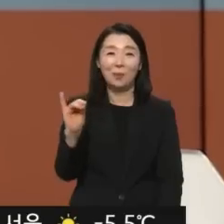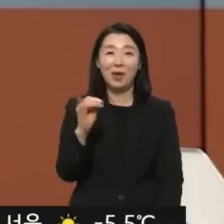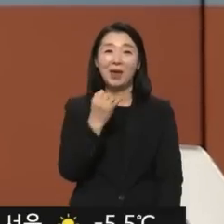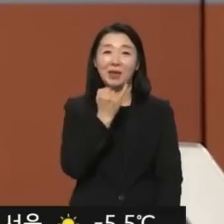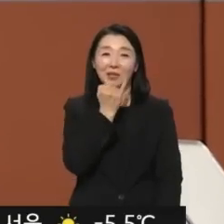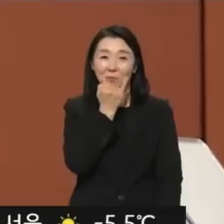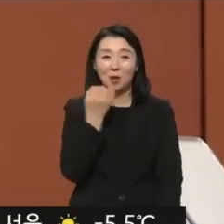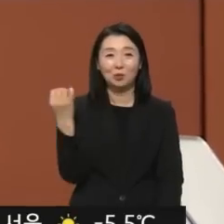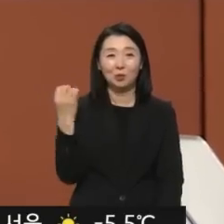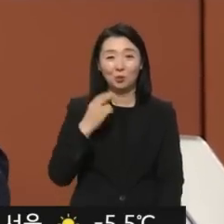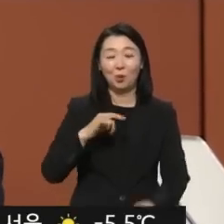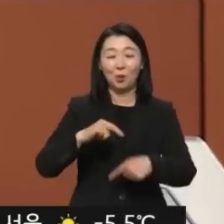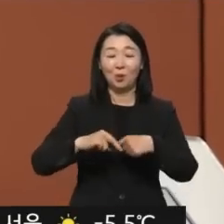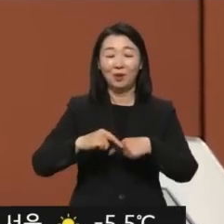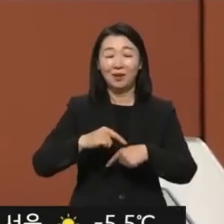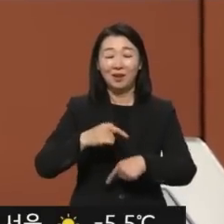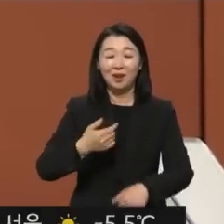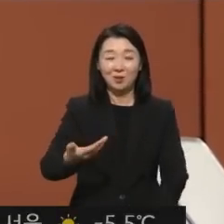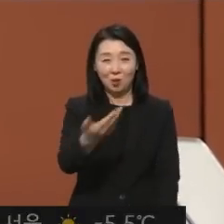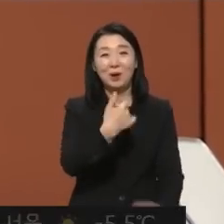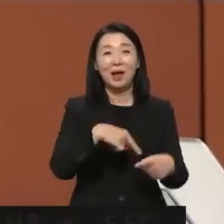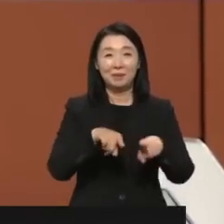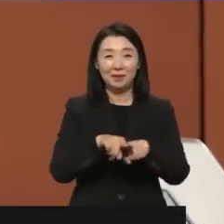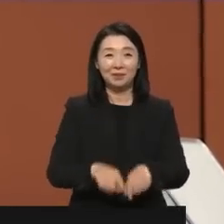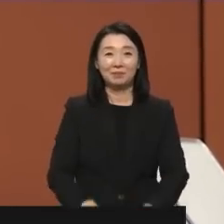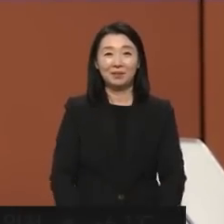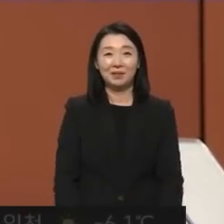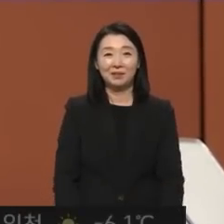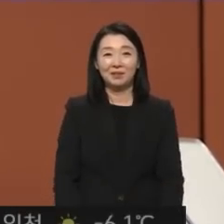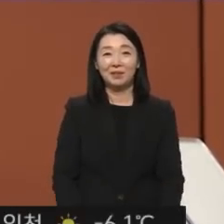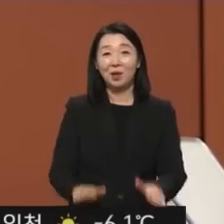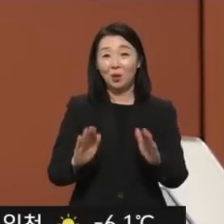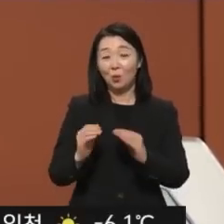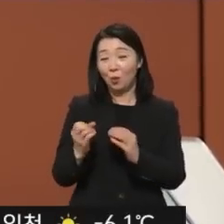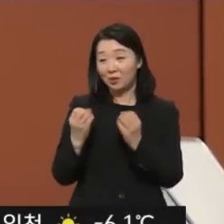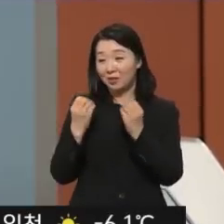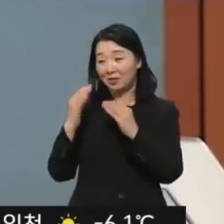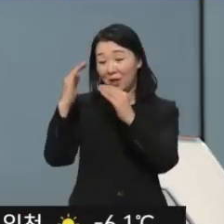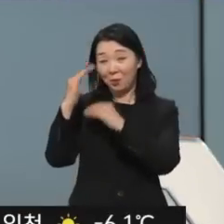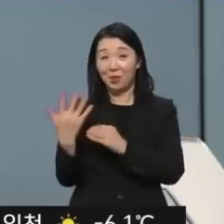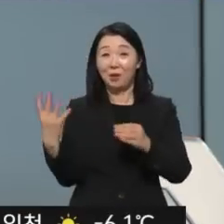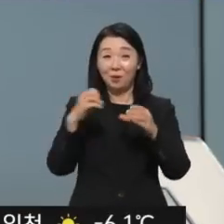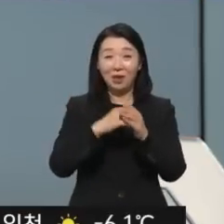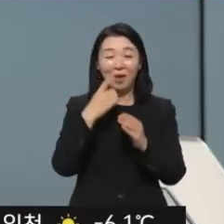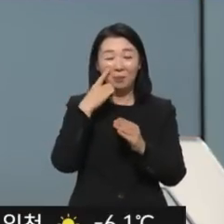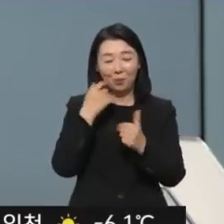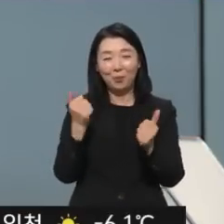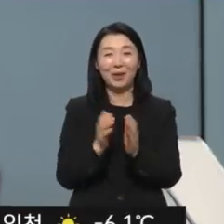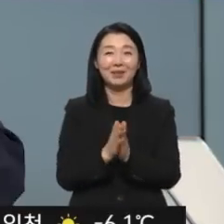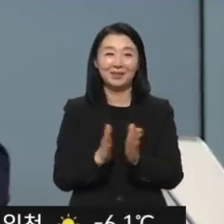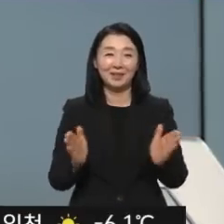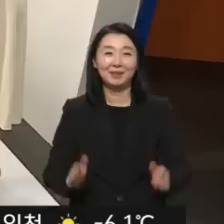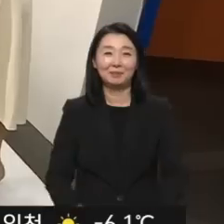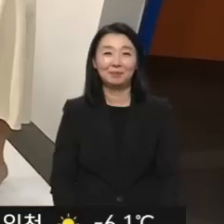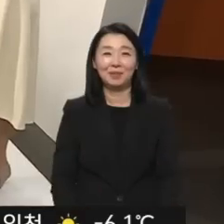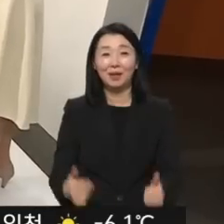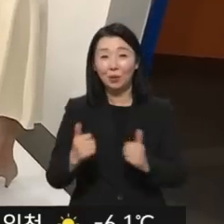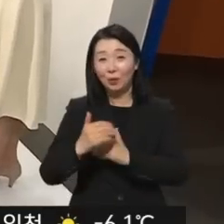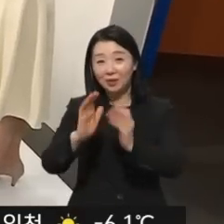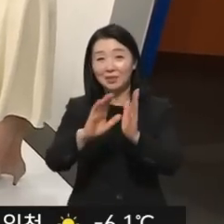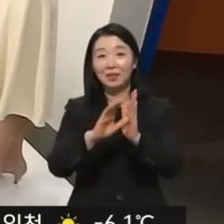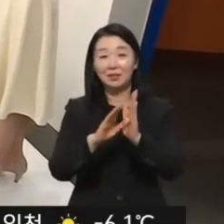그리고 정치부의 예청자 정의원분들과 함께하겠습니다. 오늘도 속보 실시간 반영하면서 열어놓고 회의를 진행하고요. 회의가